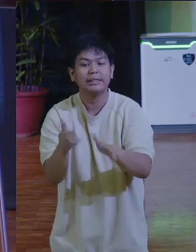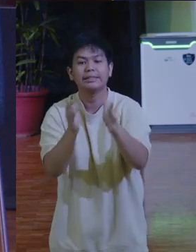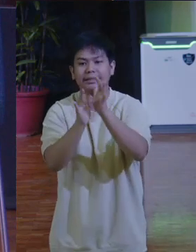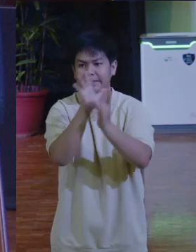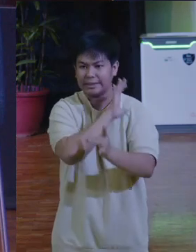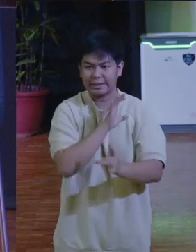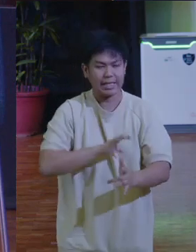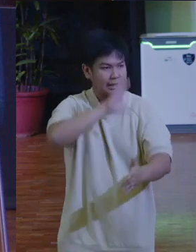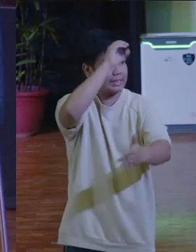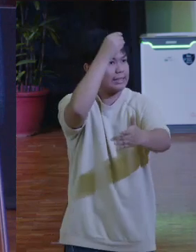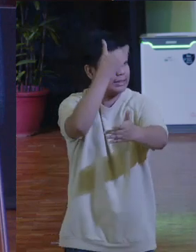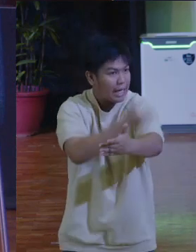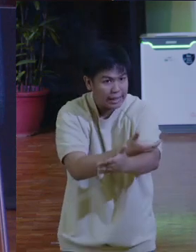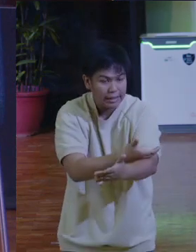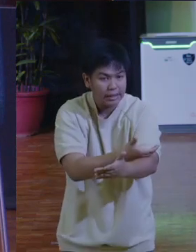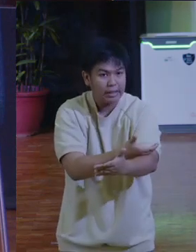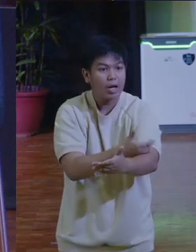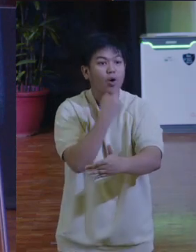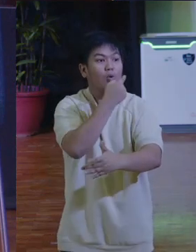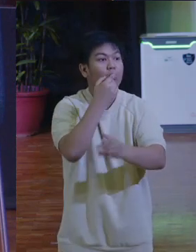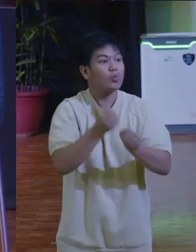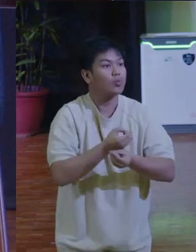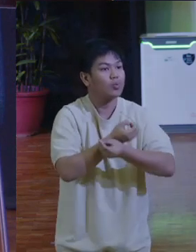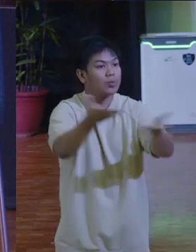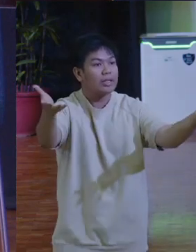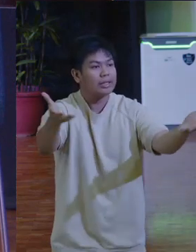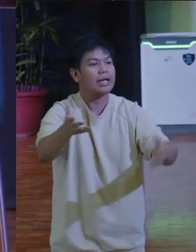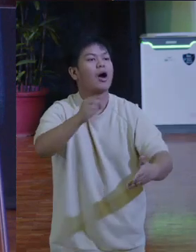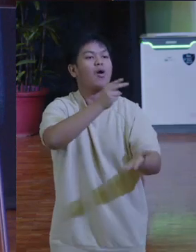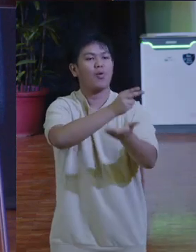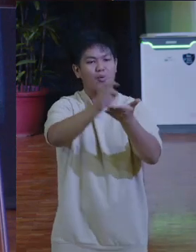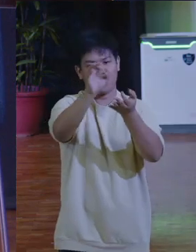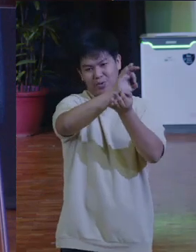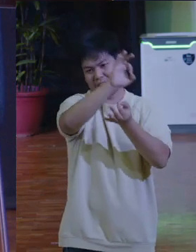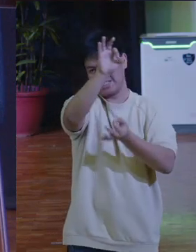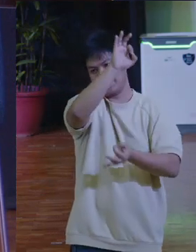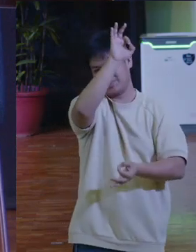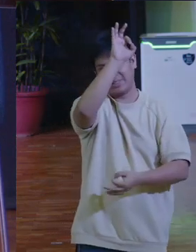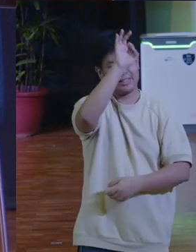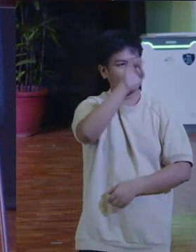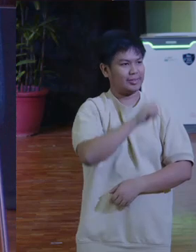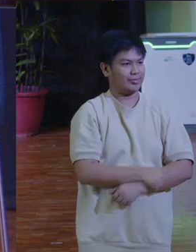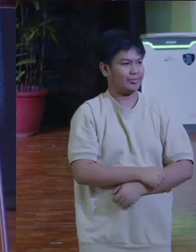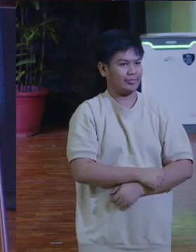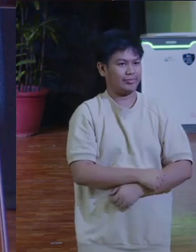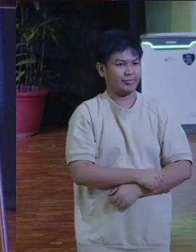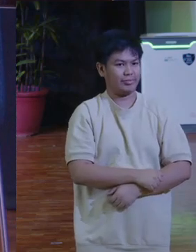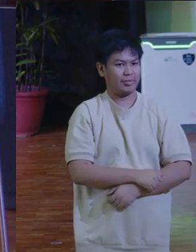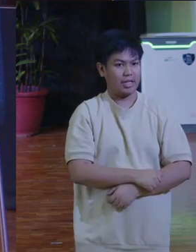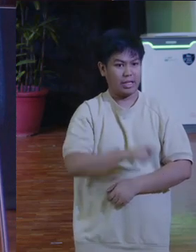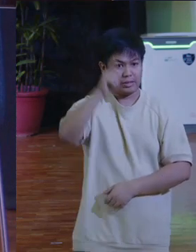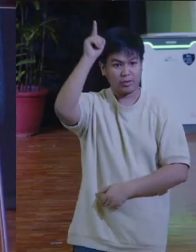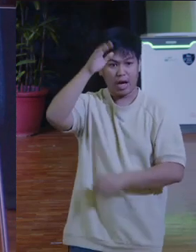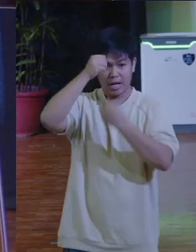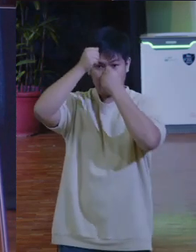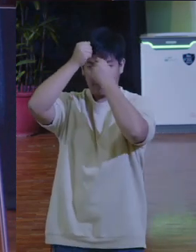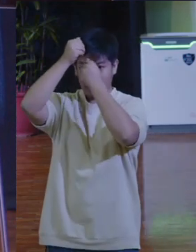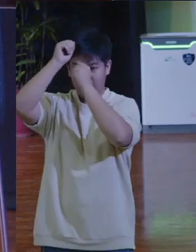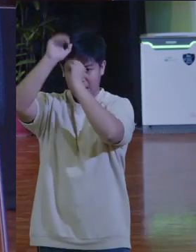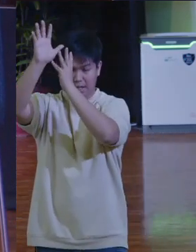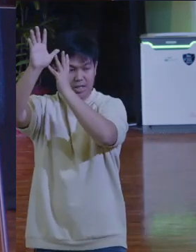it to all who would believe. Ulitin ko po, inordina ng Ama ang ating kaligtasan,